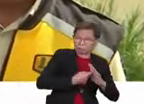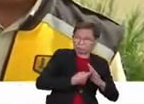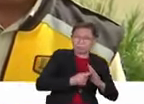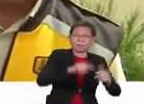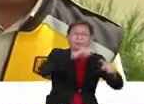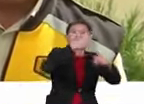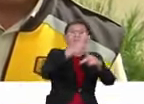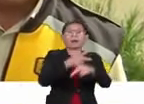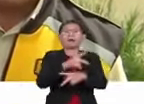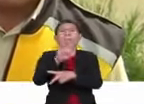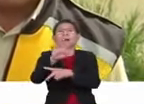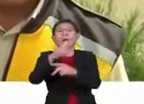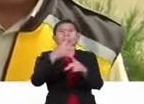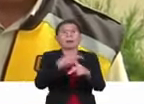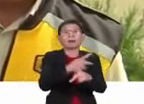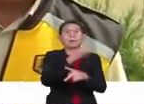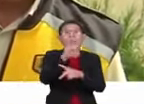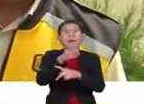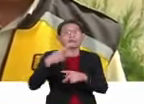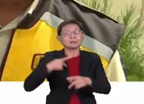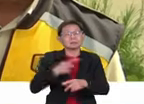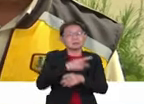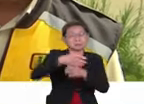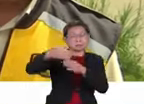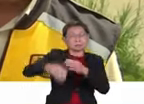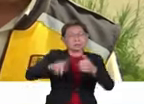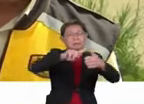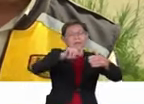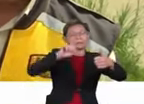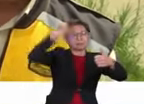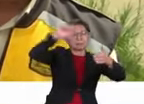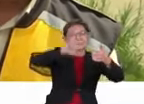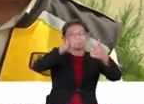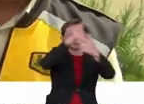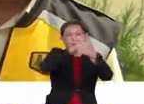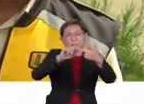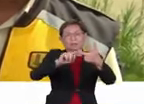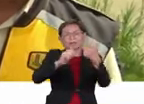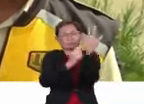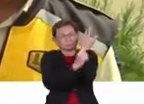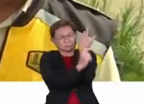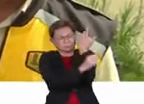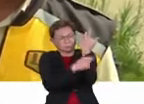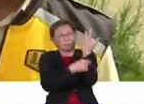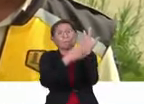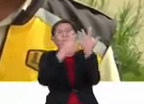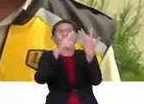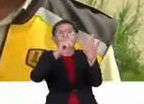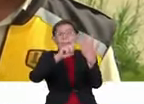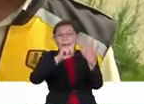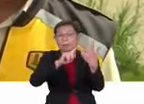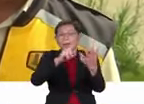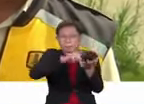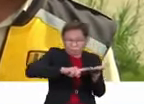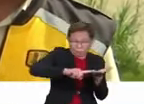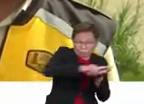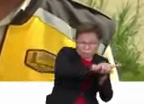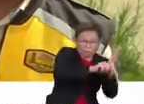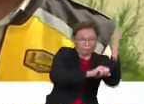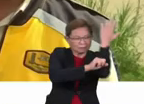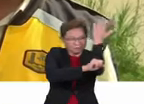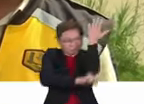siri keempat setelah kita selesai di Sabah, Sarawak, sekarang ini di Pantai Timur. Dan insyaAllah minggu depan di Zon